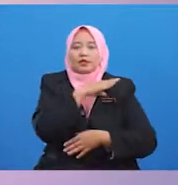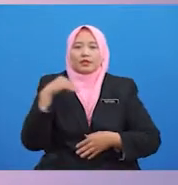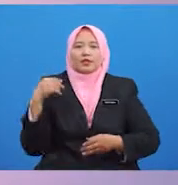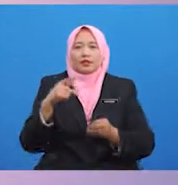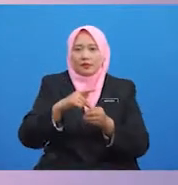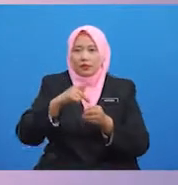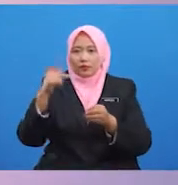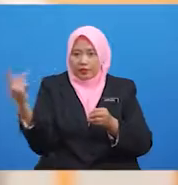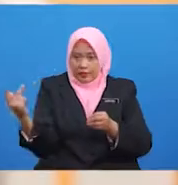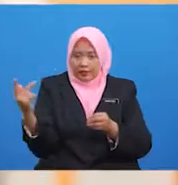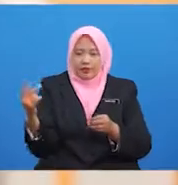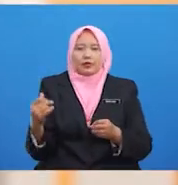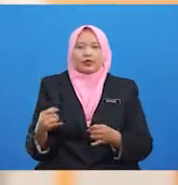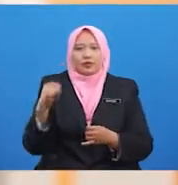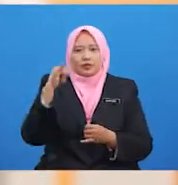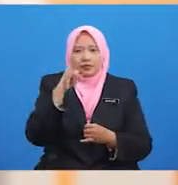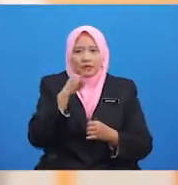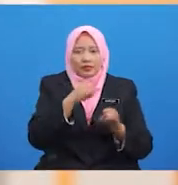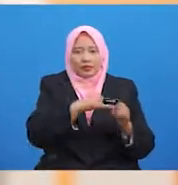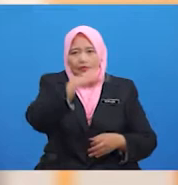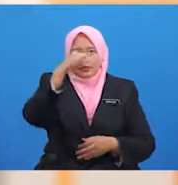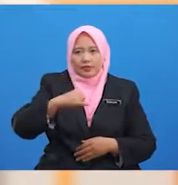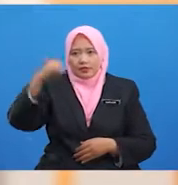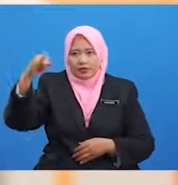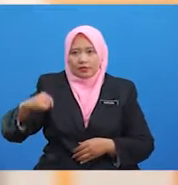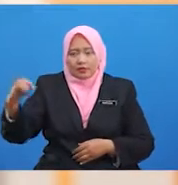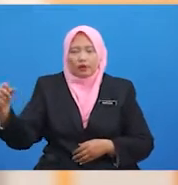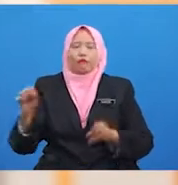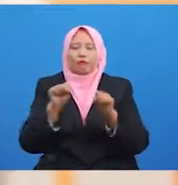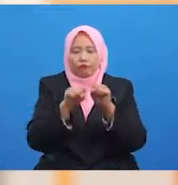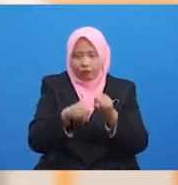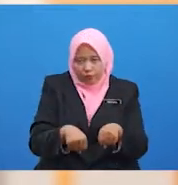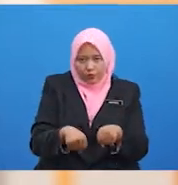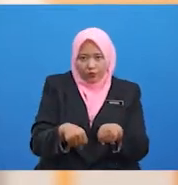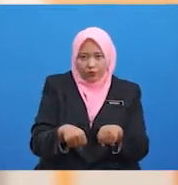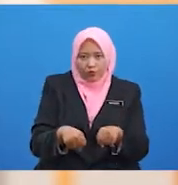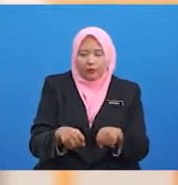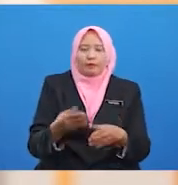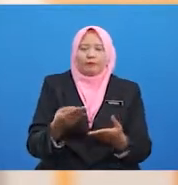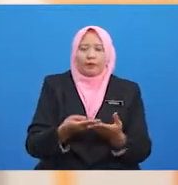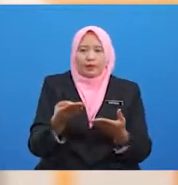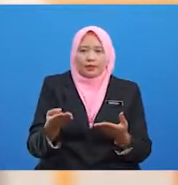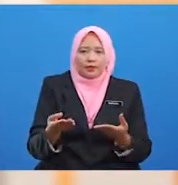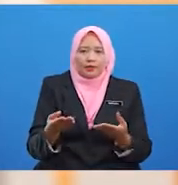peluang pekerjaan dalam sektor prima, sekunder dan tertiar.